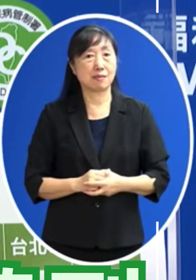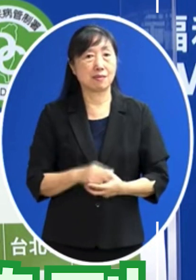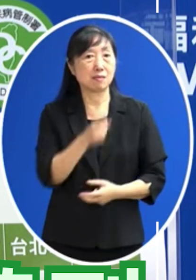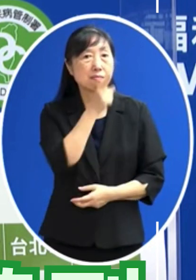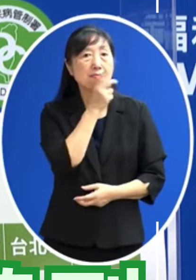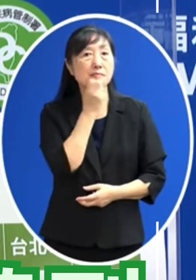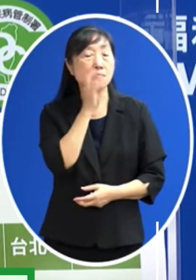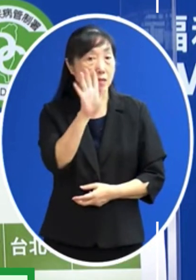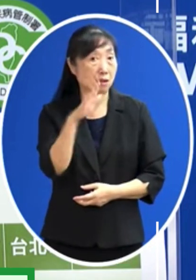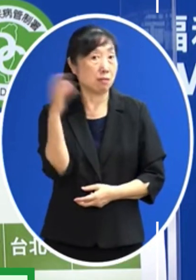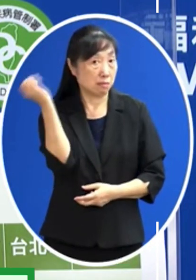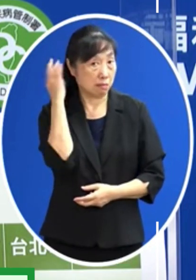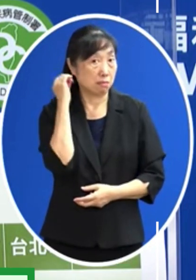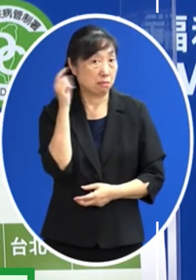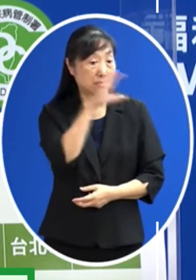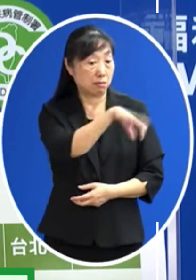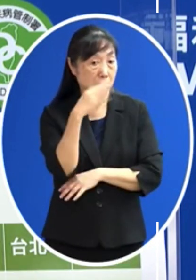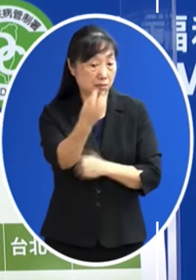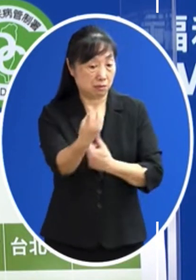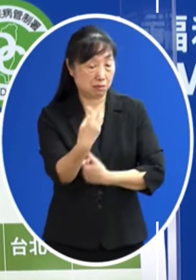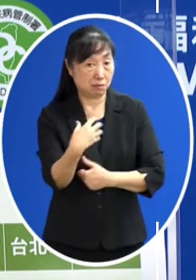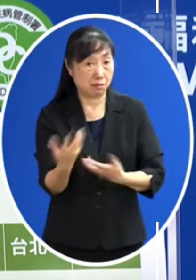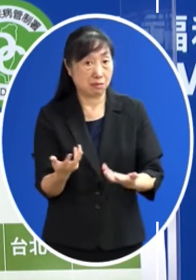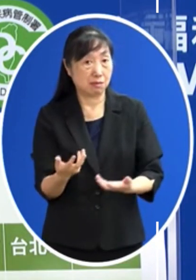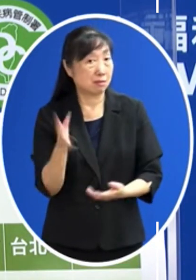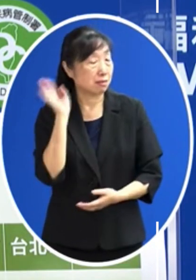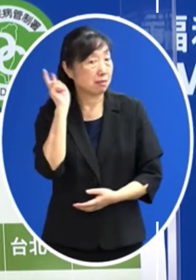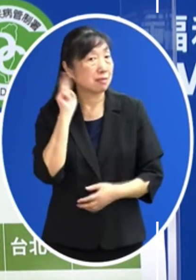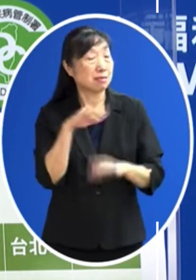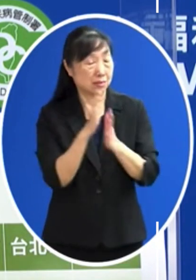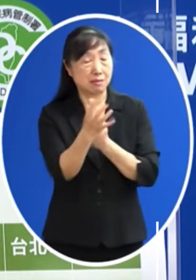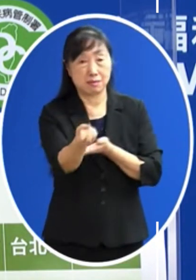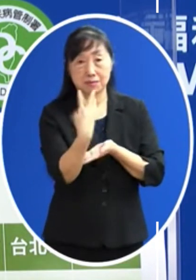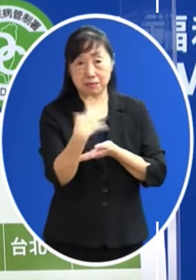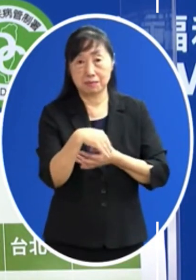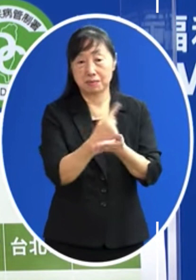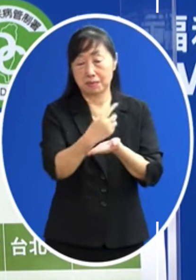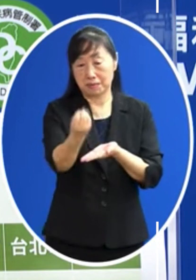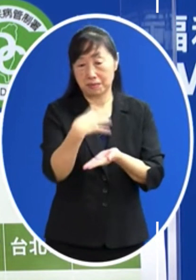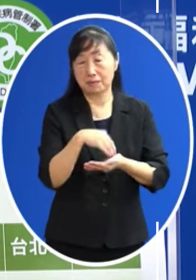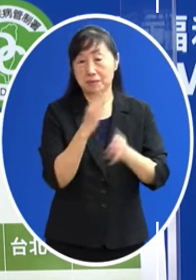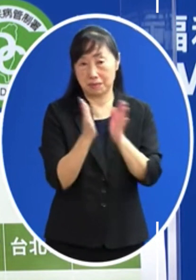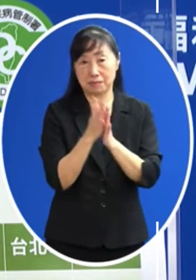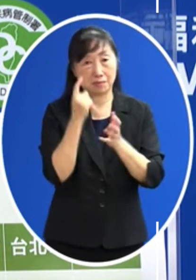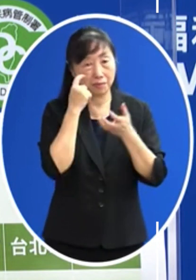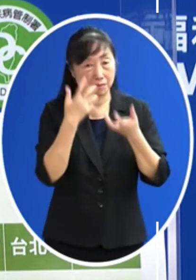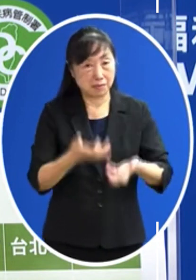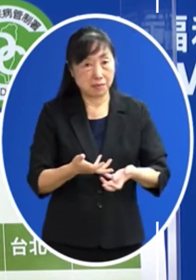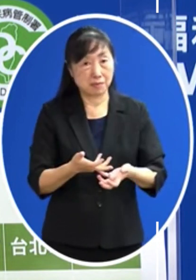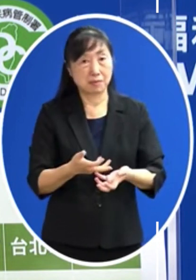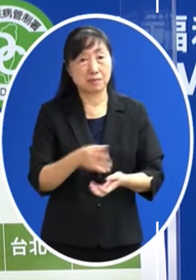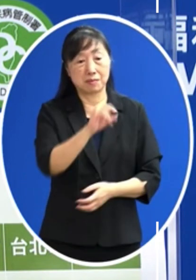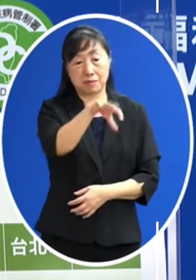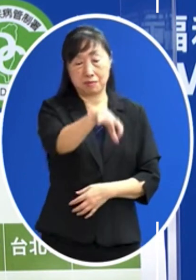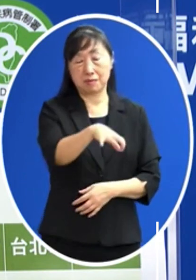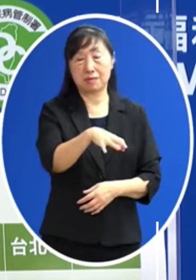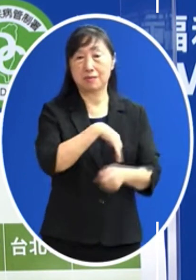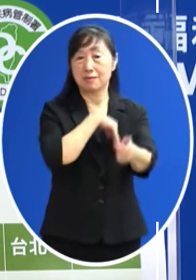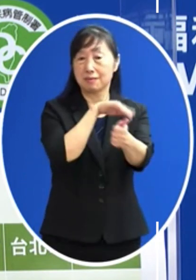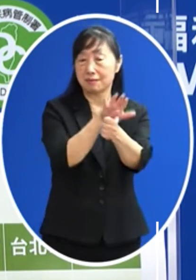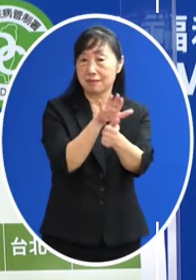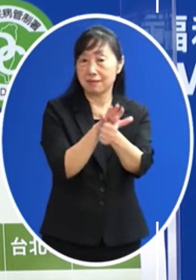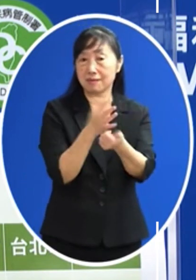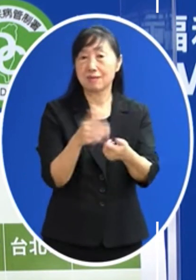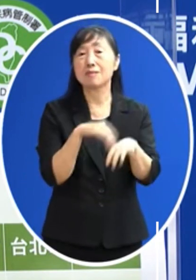中央一直有听到地方的声音呢，每一个的反应我们都很重视，地方需要帮忙协助的，我们也是